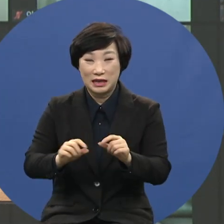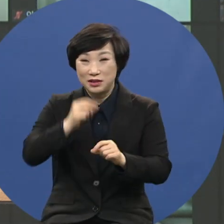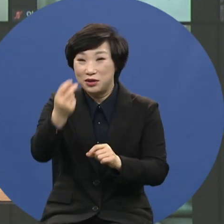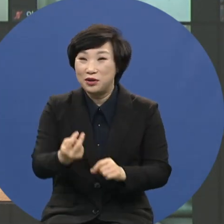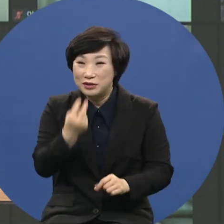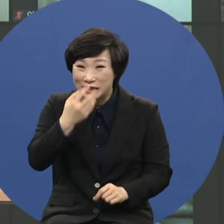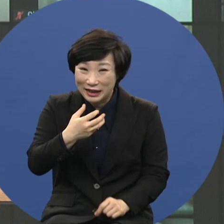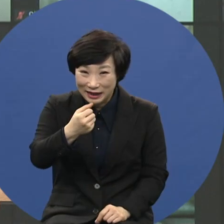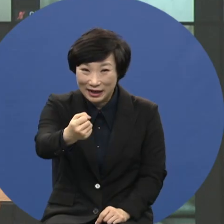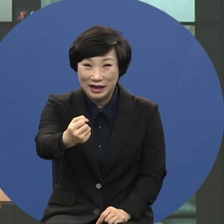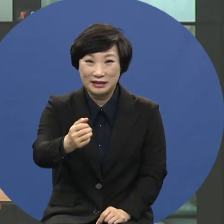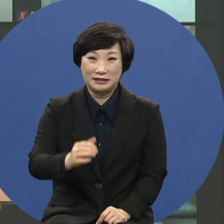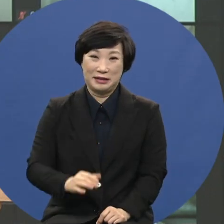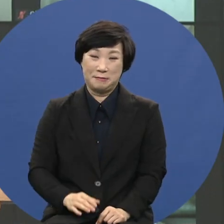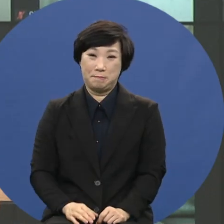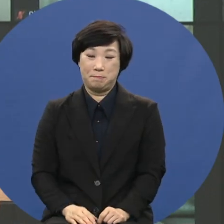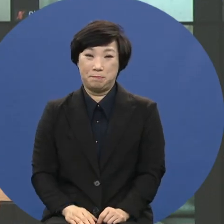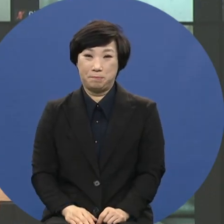영생을 가졌고,